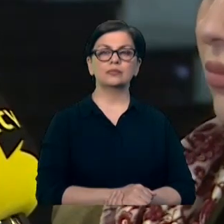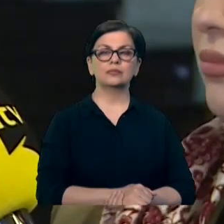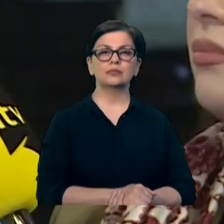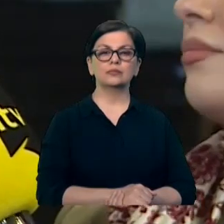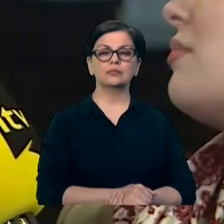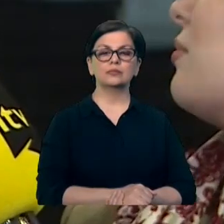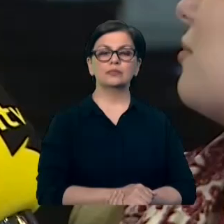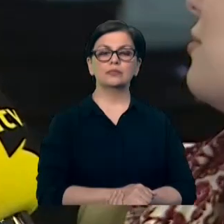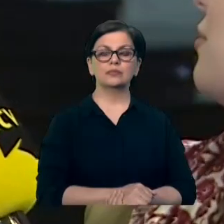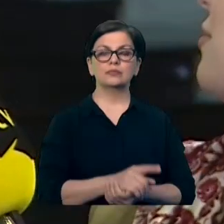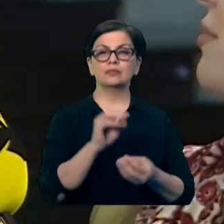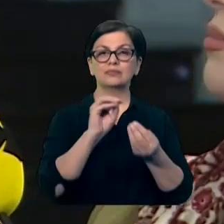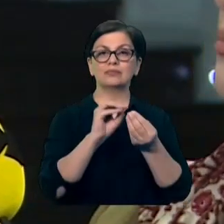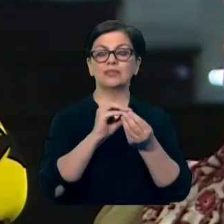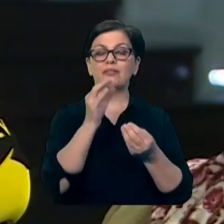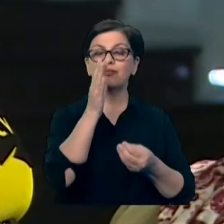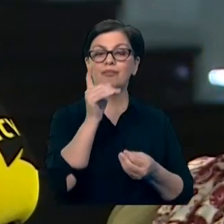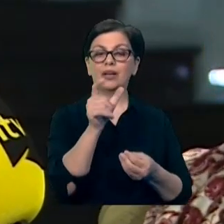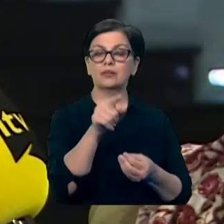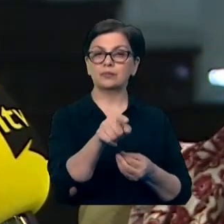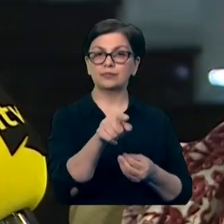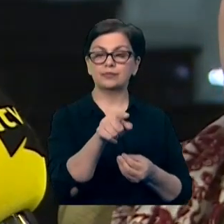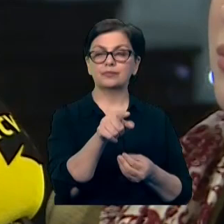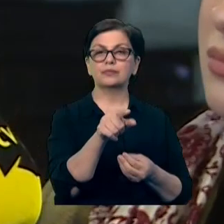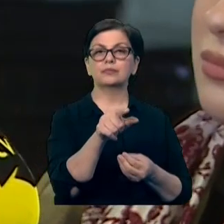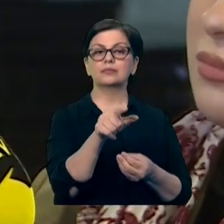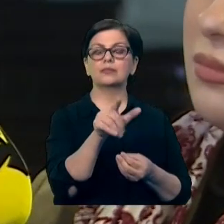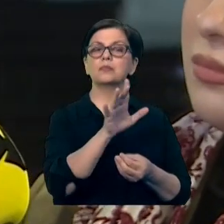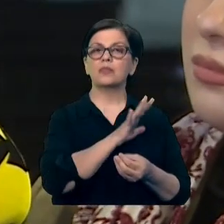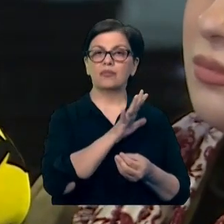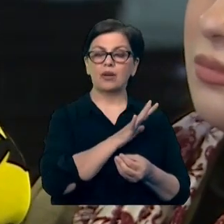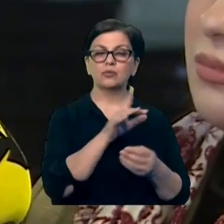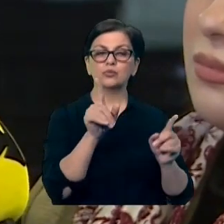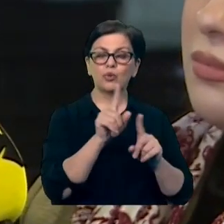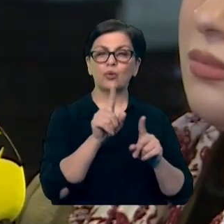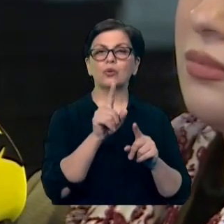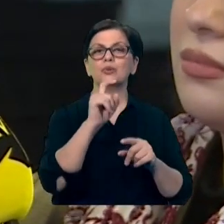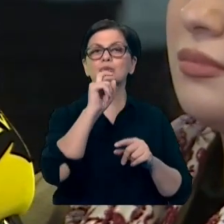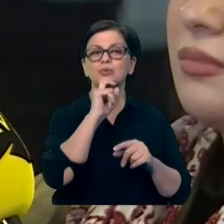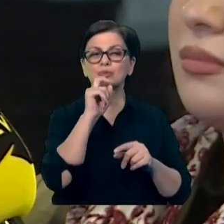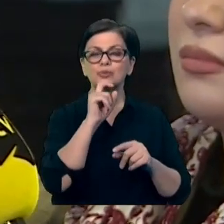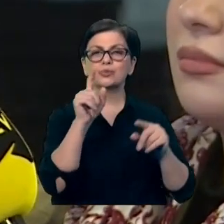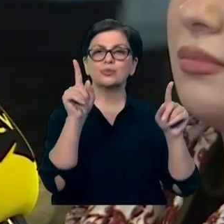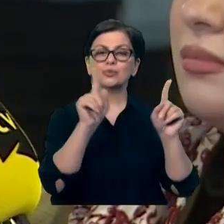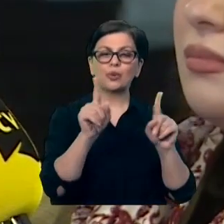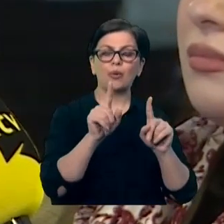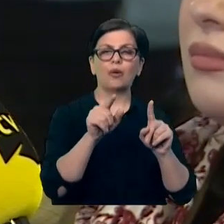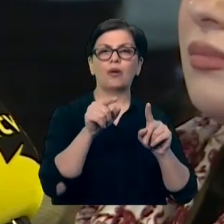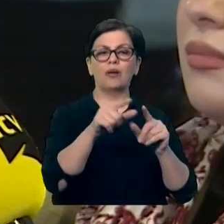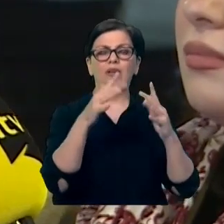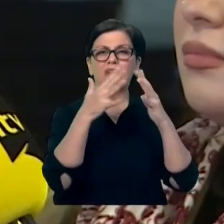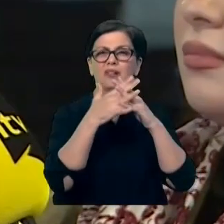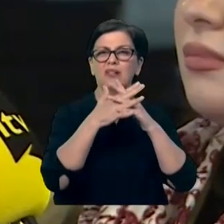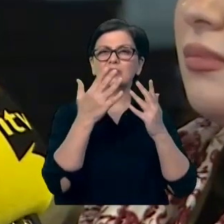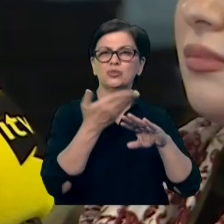Həmin dövrdə həqiqət bundan ibarət idi ki, bəzi hallarda həmin texnikumlara diplomlar məsələn çap olunub verilə bilməyib. Yəni müharibə şəraiti